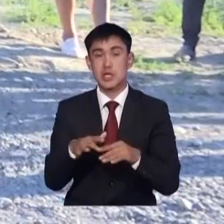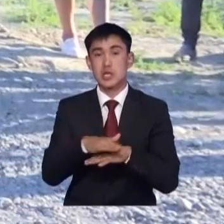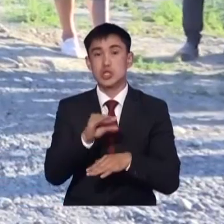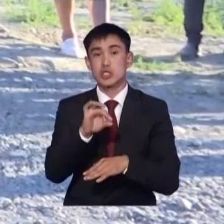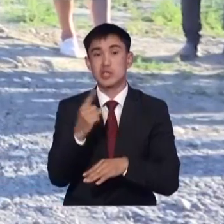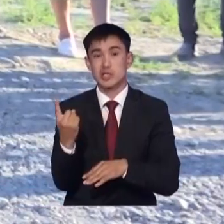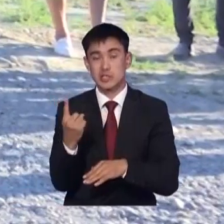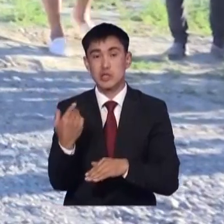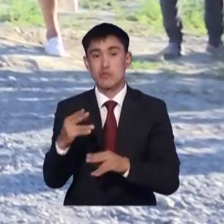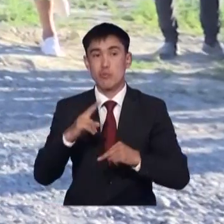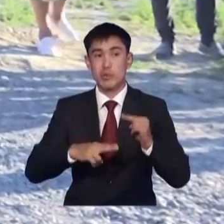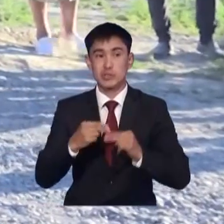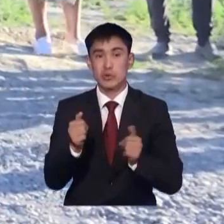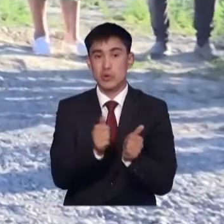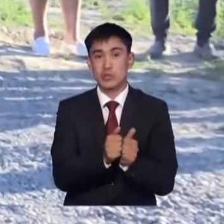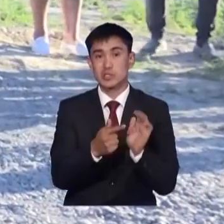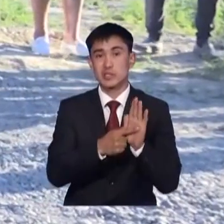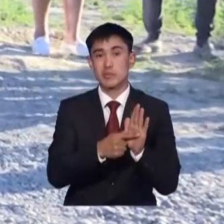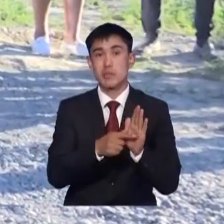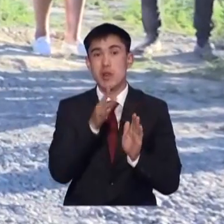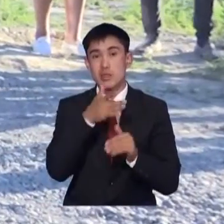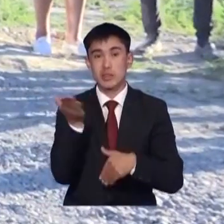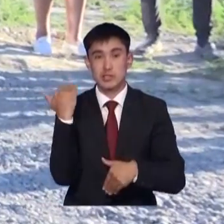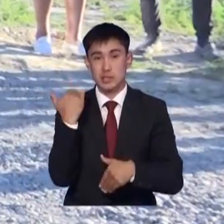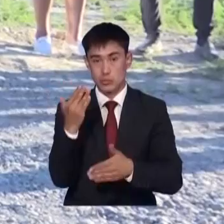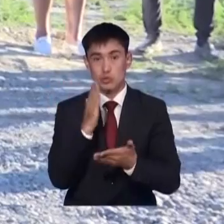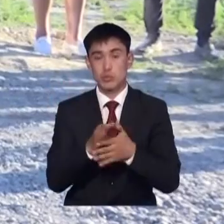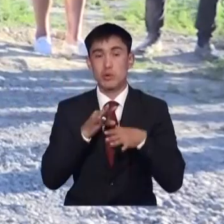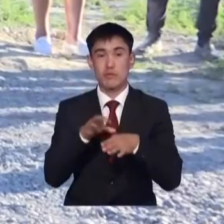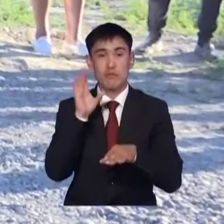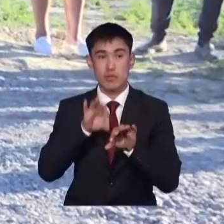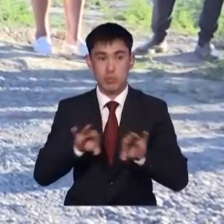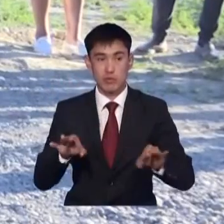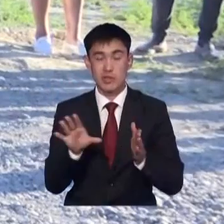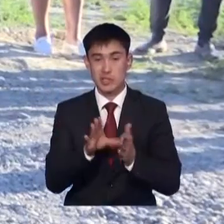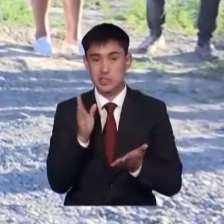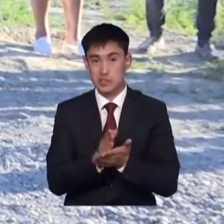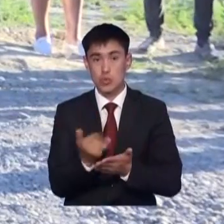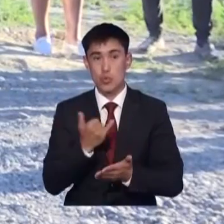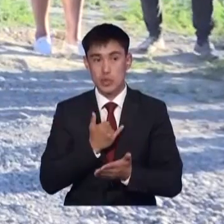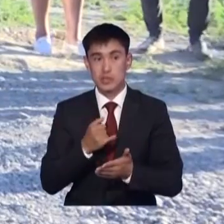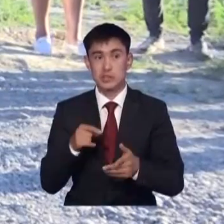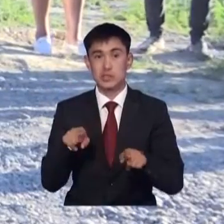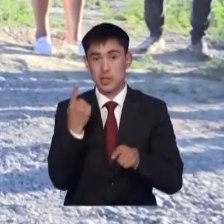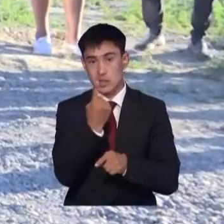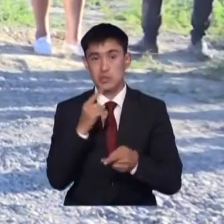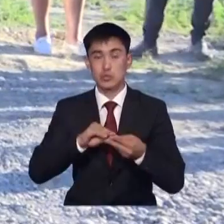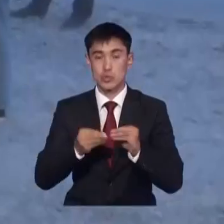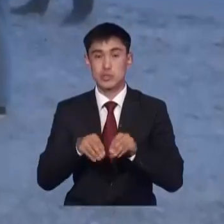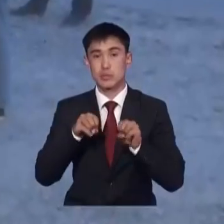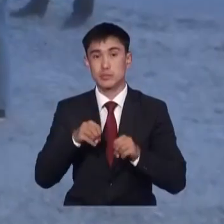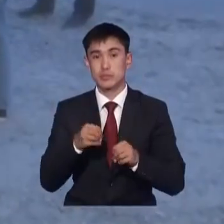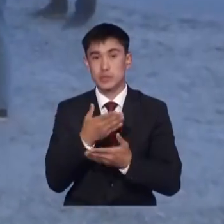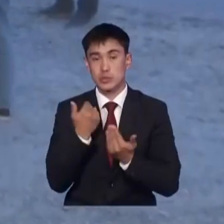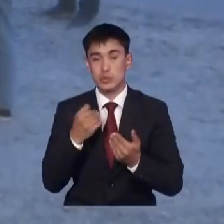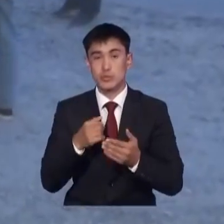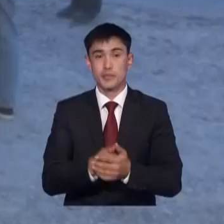Жастар 1 его построили около 7-8 лет назад там тоже проведен водопровод и электричество у нас одних такая ситуация